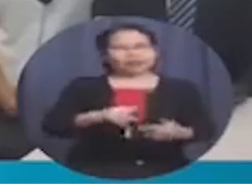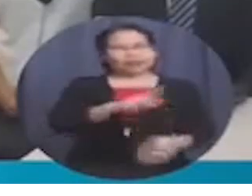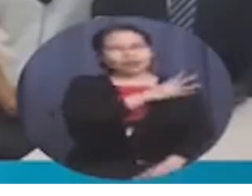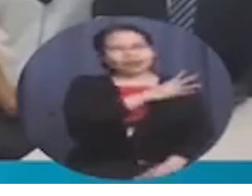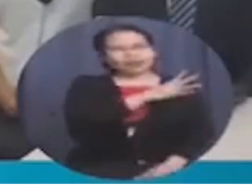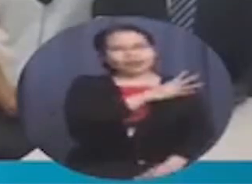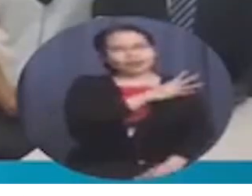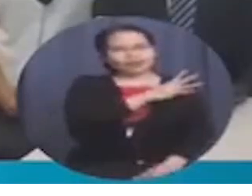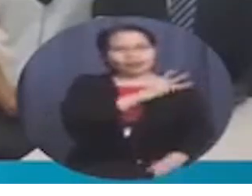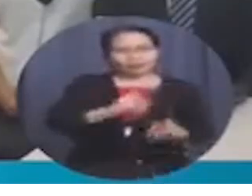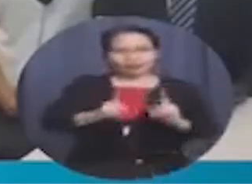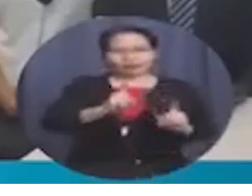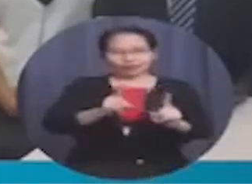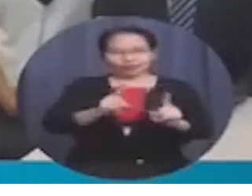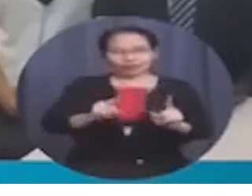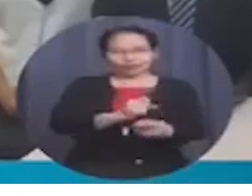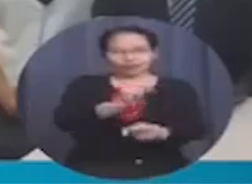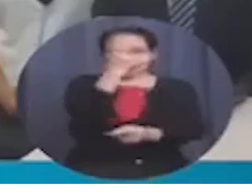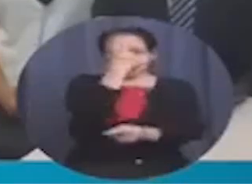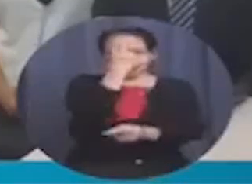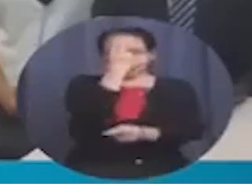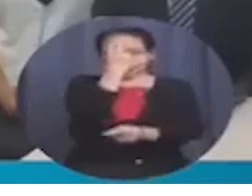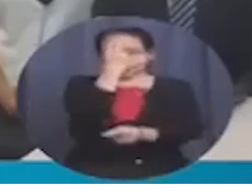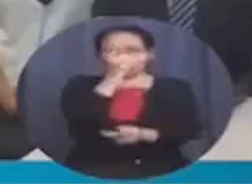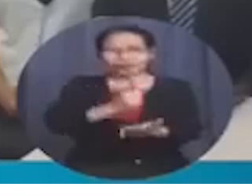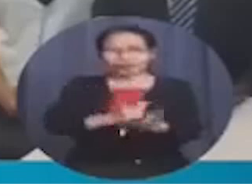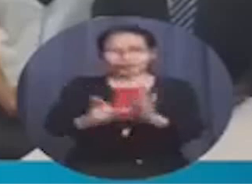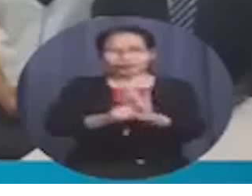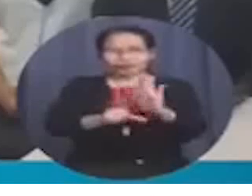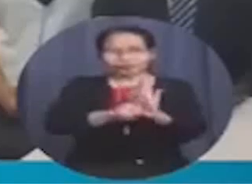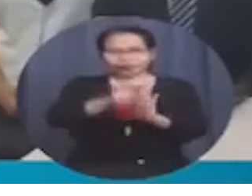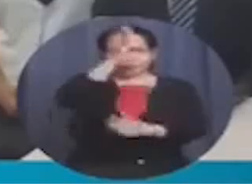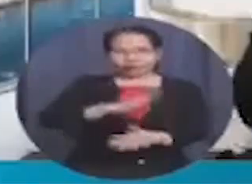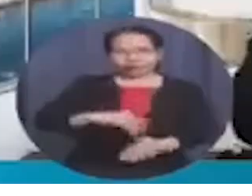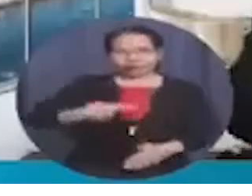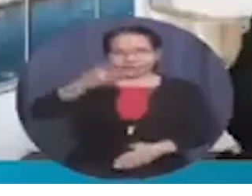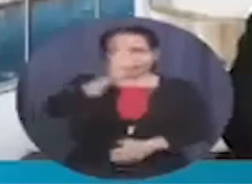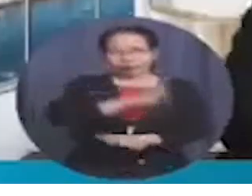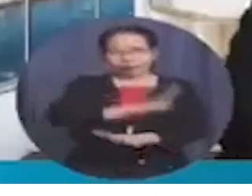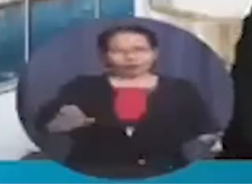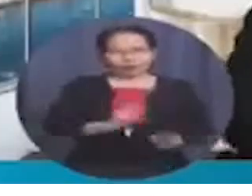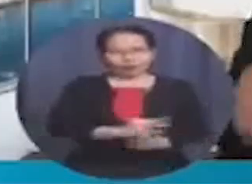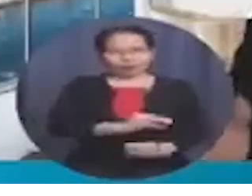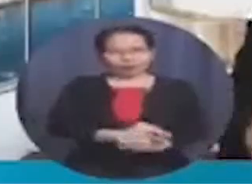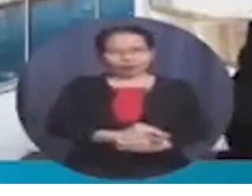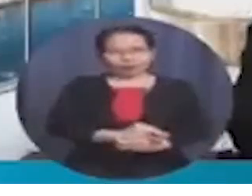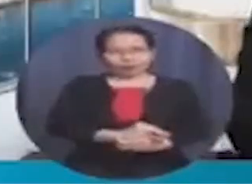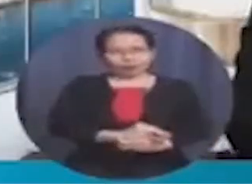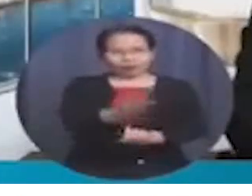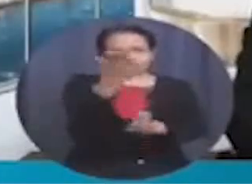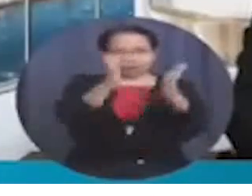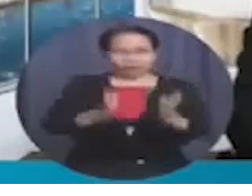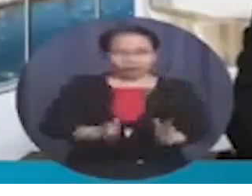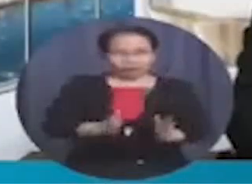muna. Mag-usap tayo strictly by the letters of the law. Sabi ng Diyos, huwag kang gagawa. Sabi sa mga lingkod